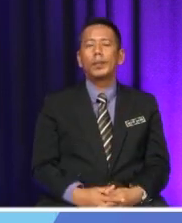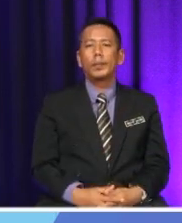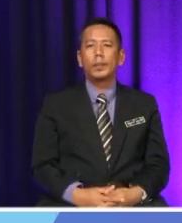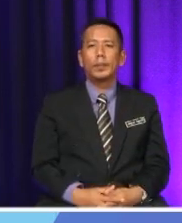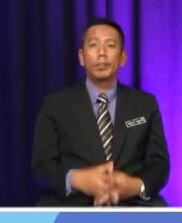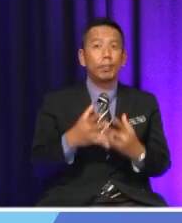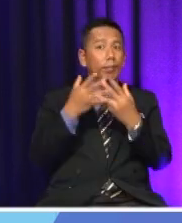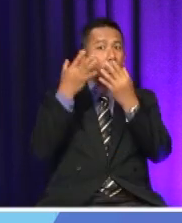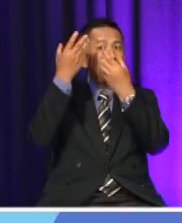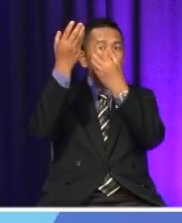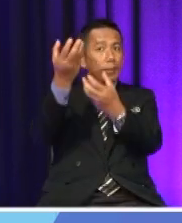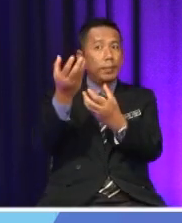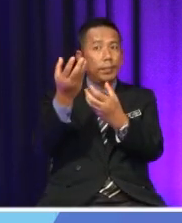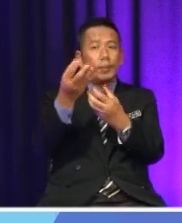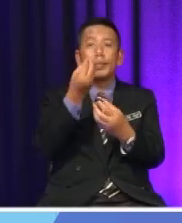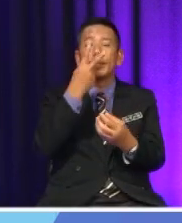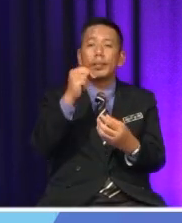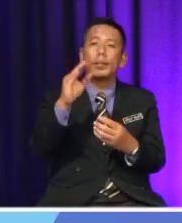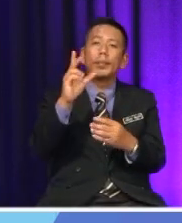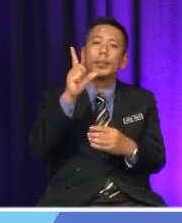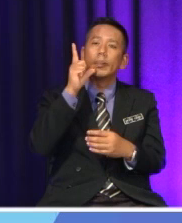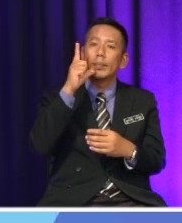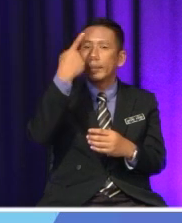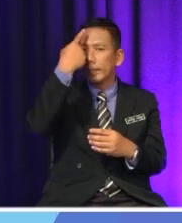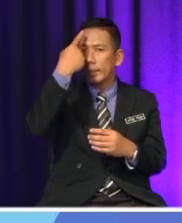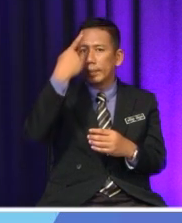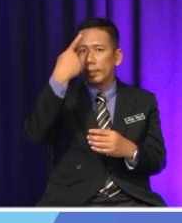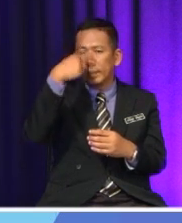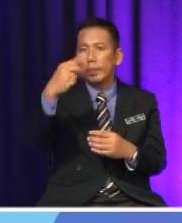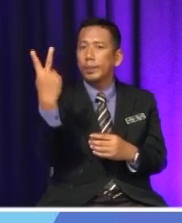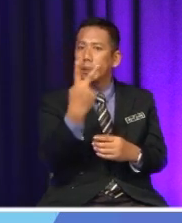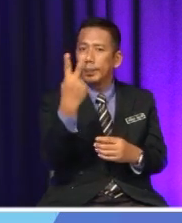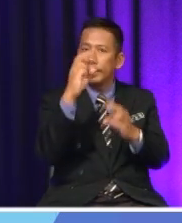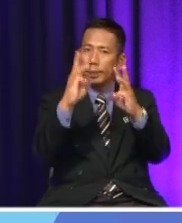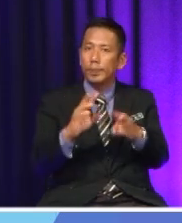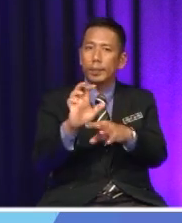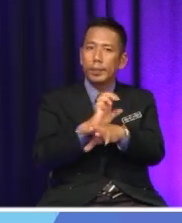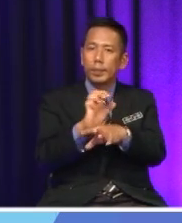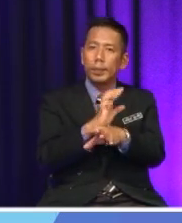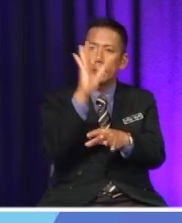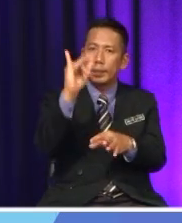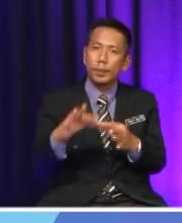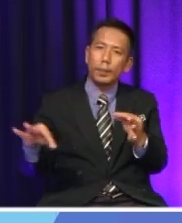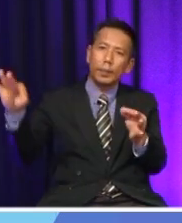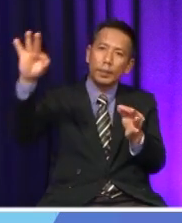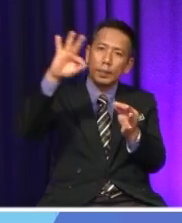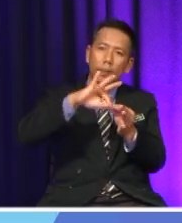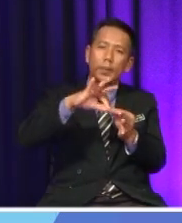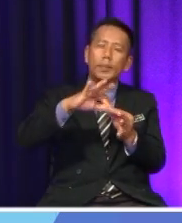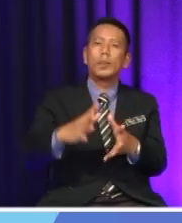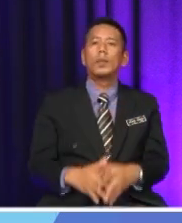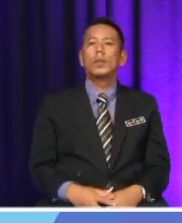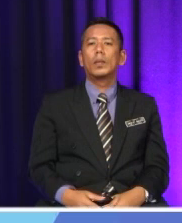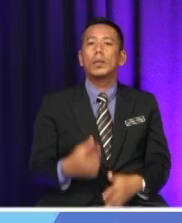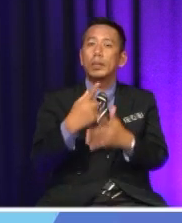cadangkan minuman ini Adam Oke diberi jadwal ini sesuai